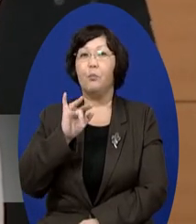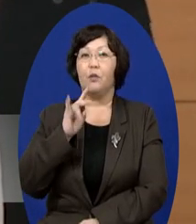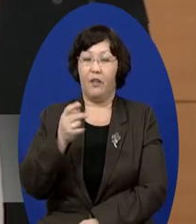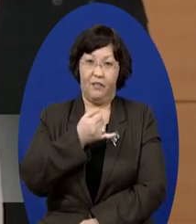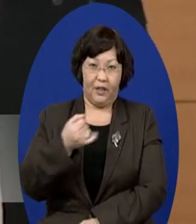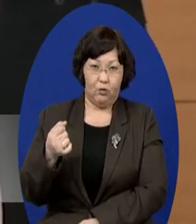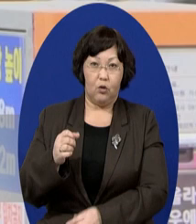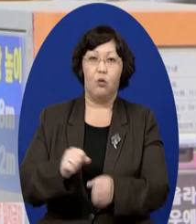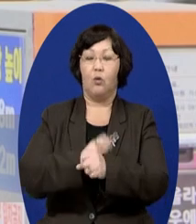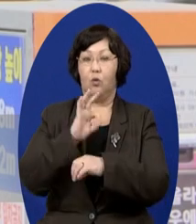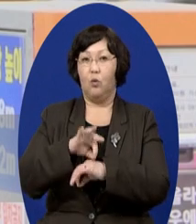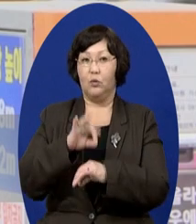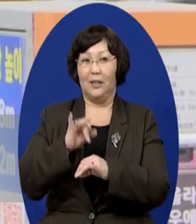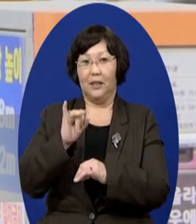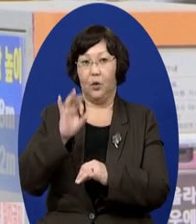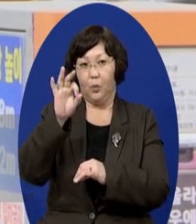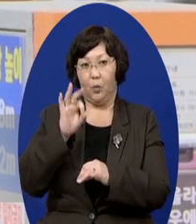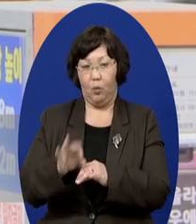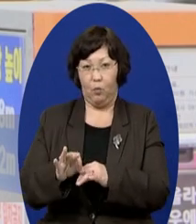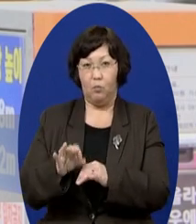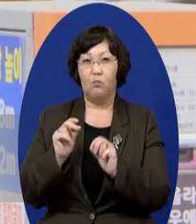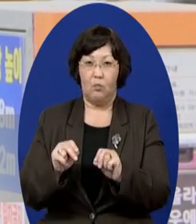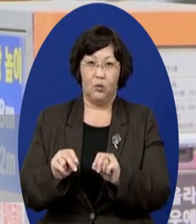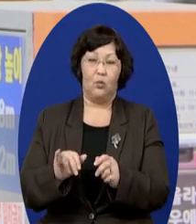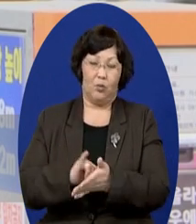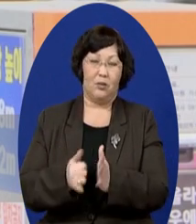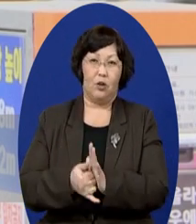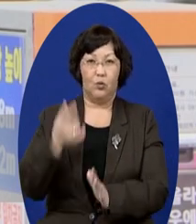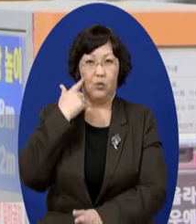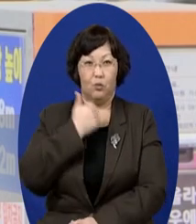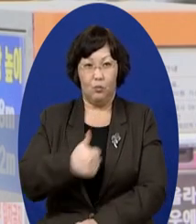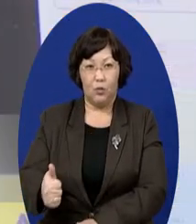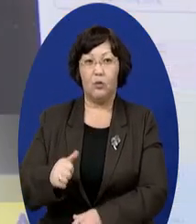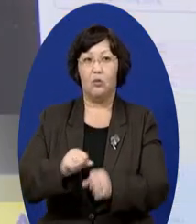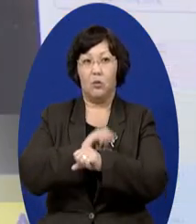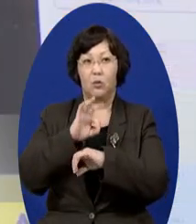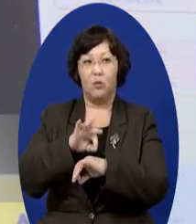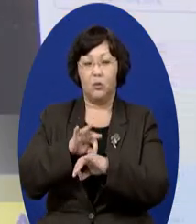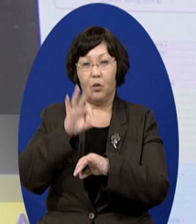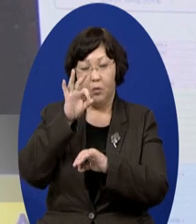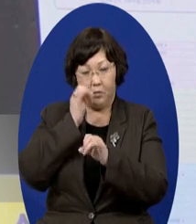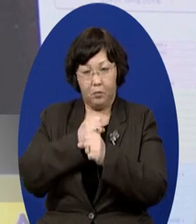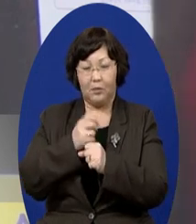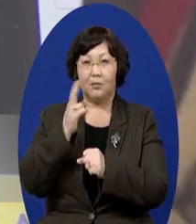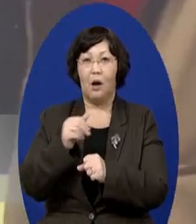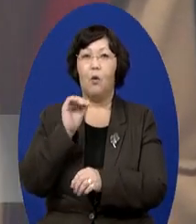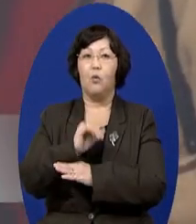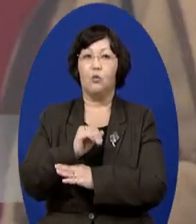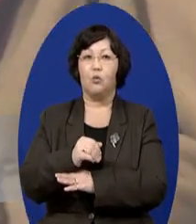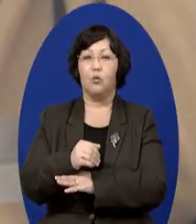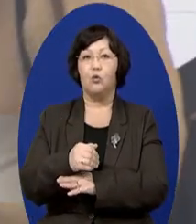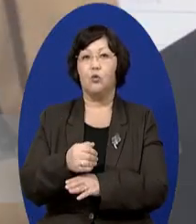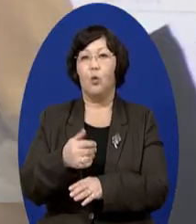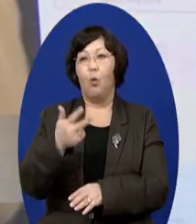хувилбар коронавирусны зонхлох хомог болсон гэсэн үг. Өдөр тутмын коронавирусны тохиолдол даваа гарагт 3-р өдрөө 7,000-аас